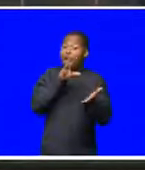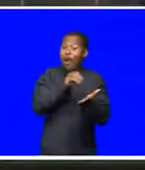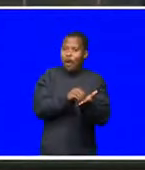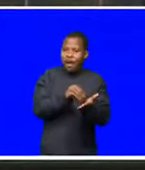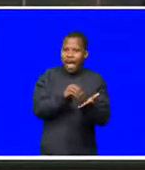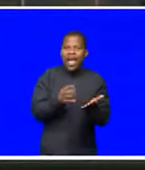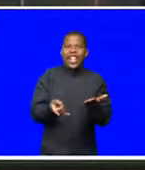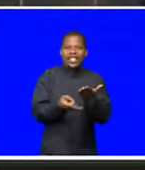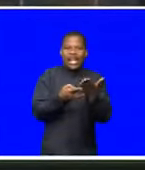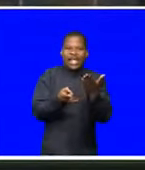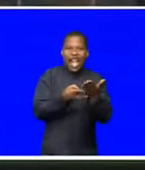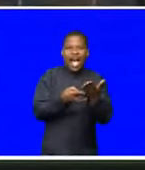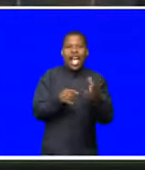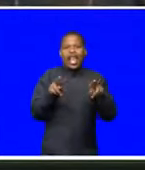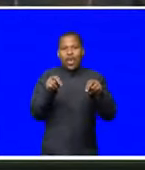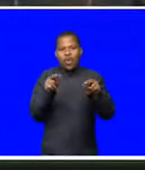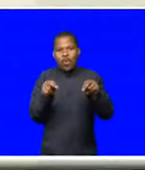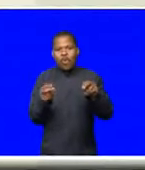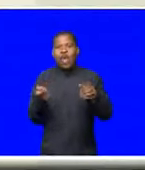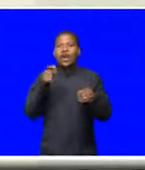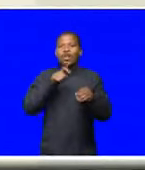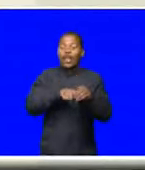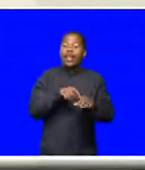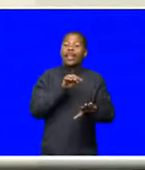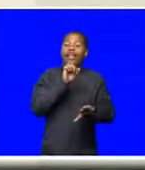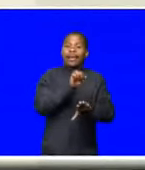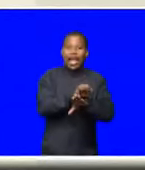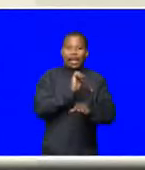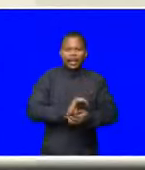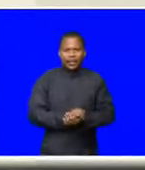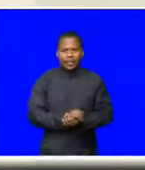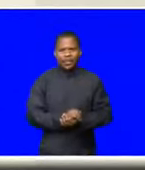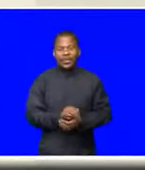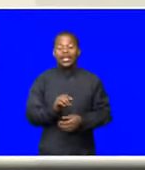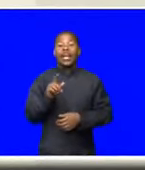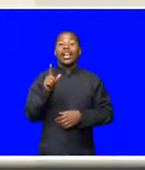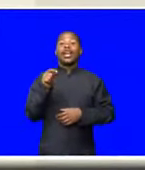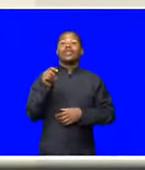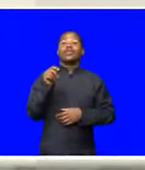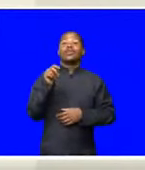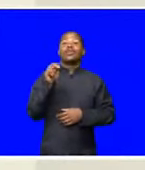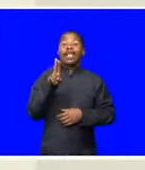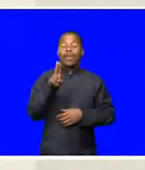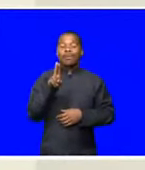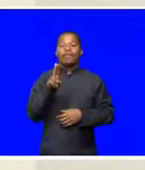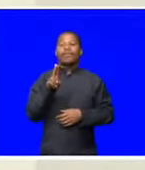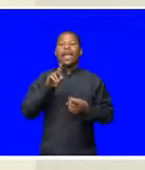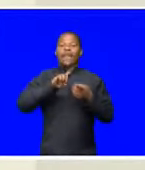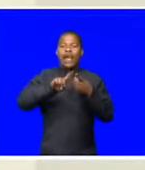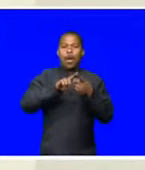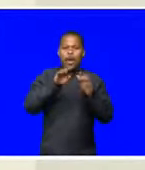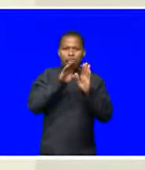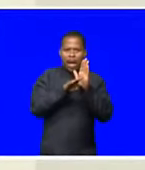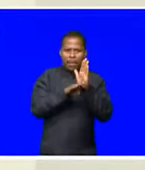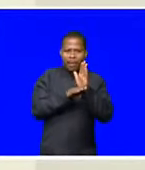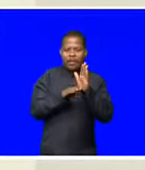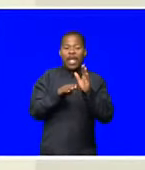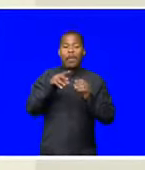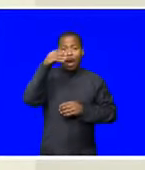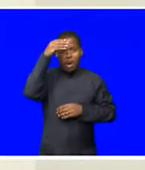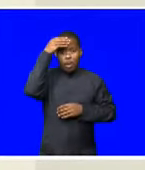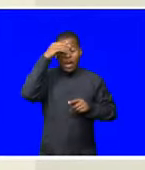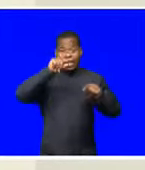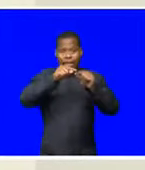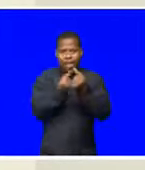babasitilile abancane ukuthi babatshele ukuthi kushokuthini lokudlala imbabane Swallows. Ngalesibili imidlalo ye-MTN Premier League yachubeka lapho khona iRoyal Leopards